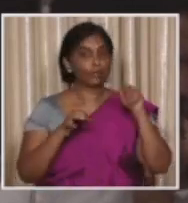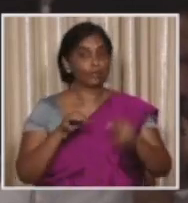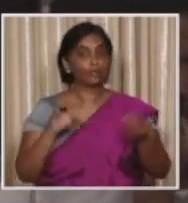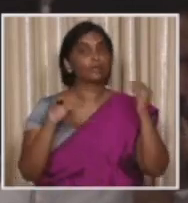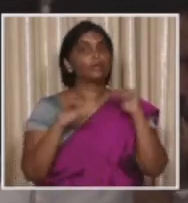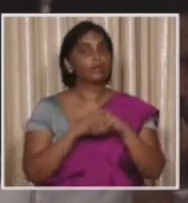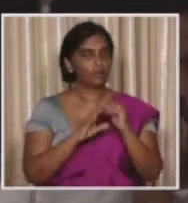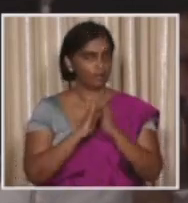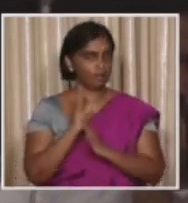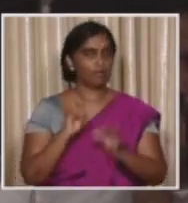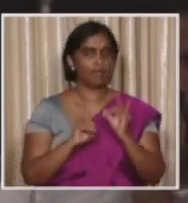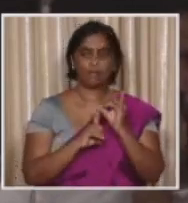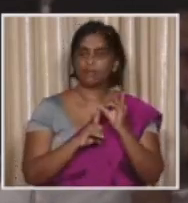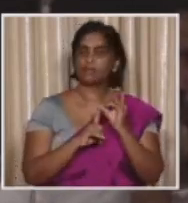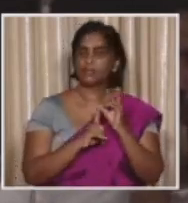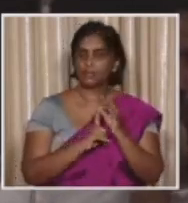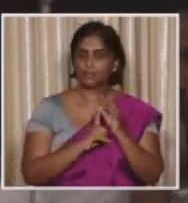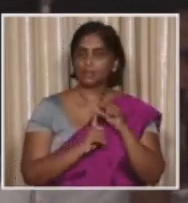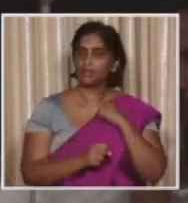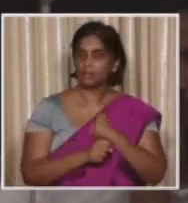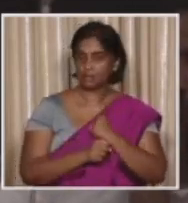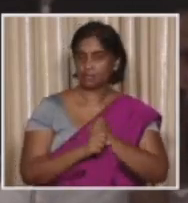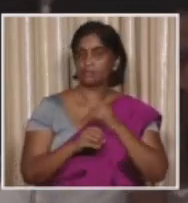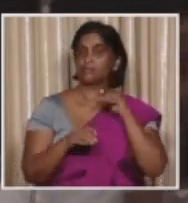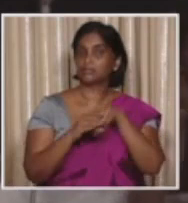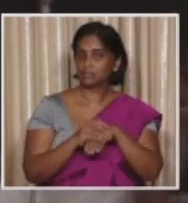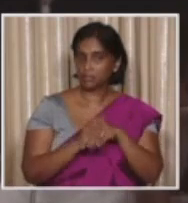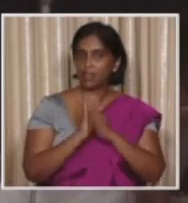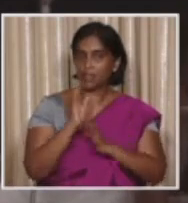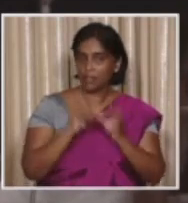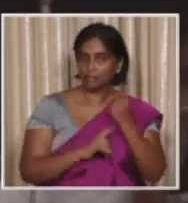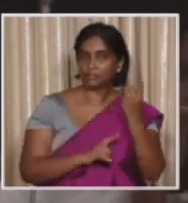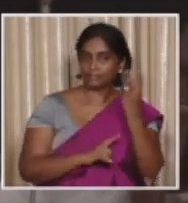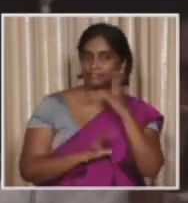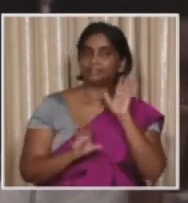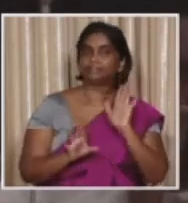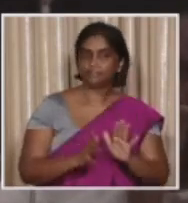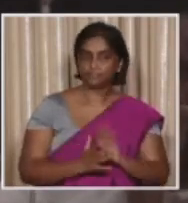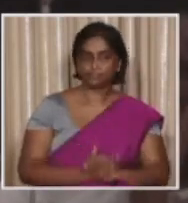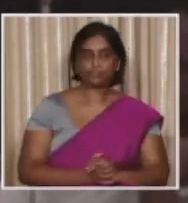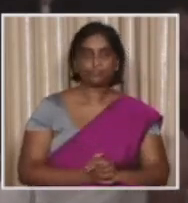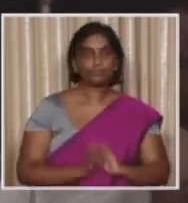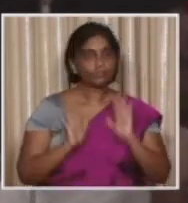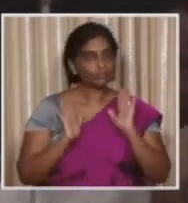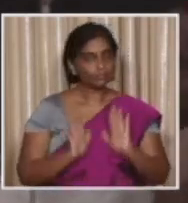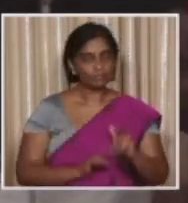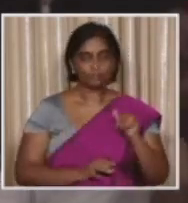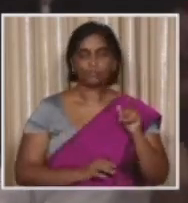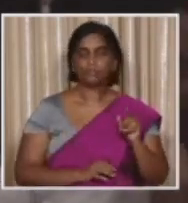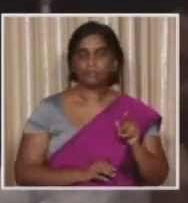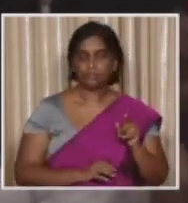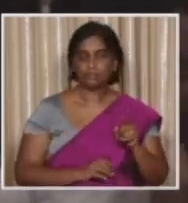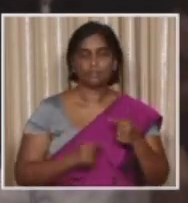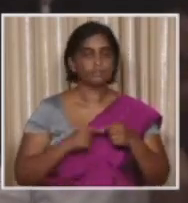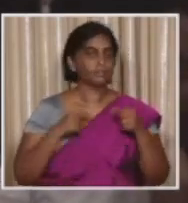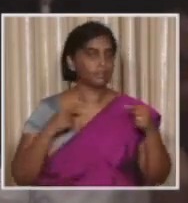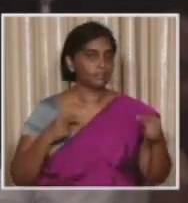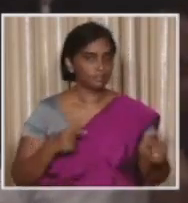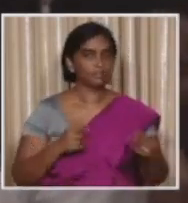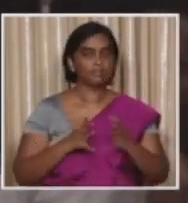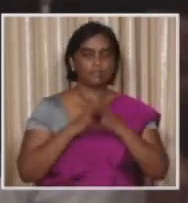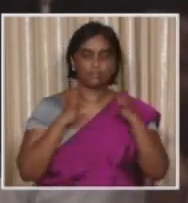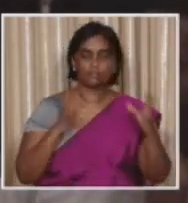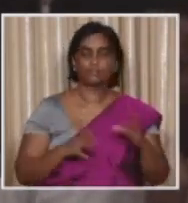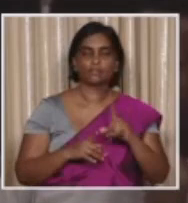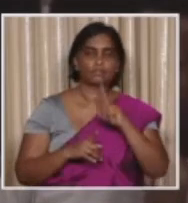නියෝජනය කරපු ඇමතිවරුත් ආණ්ඩුව නියෝජනය කරපු මන්ත්‍රීවරුත් හිටියා. හැබැයි විපක්ෂය උඟක් කරලා